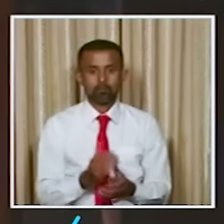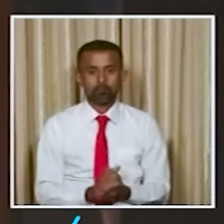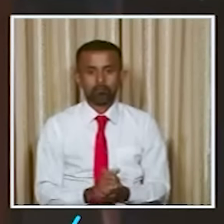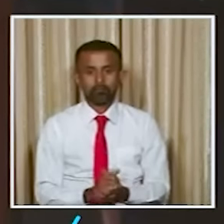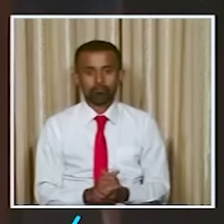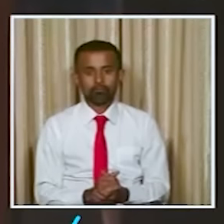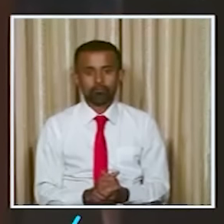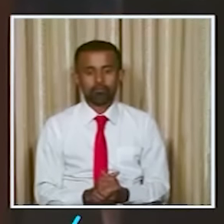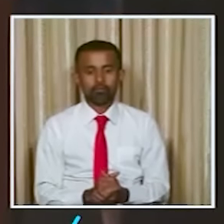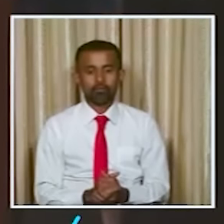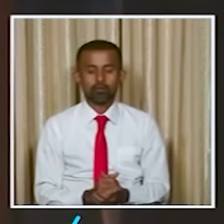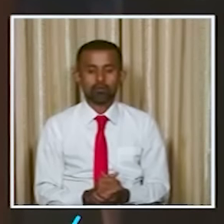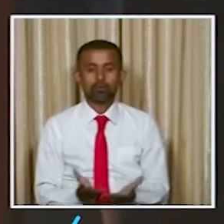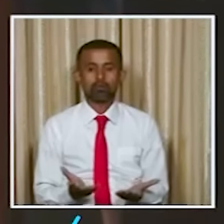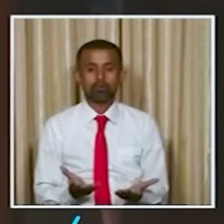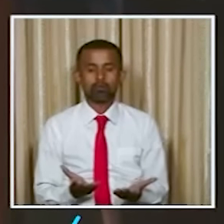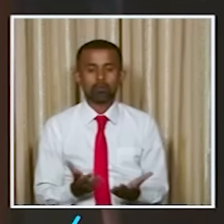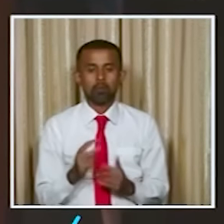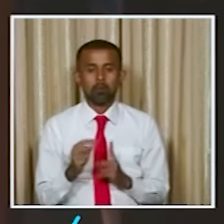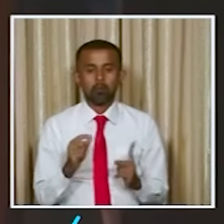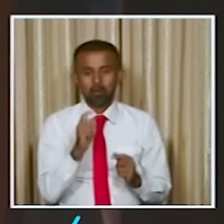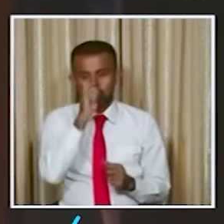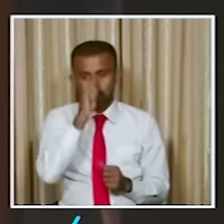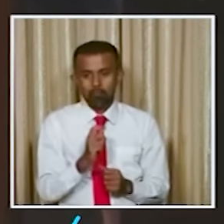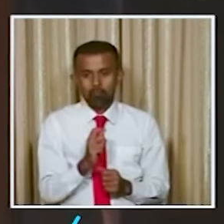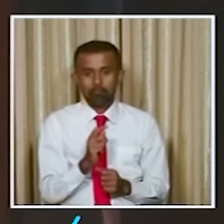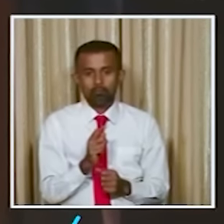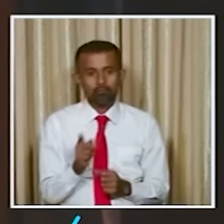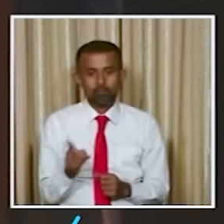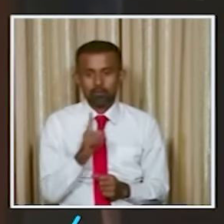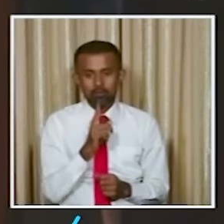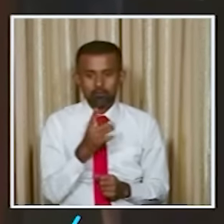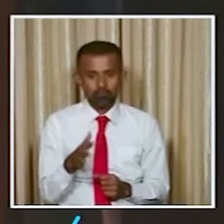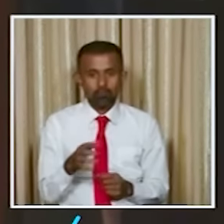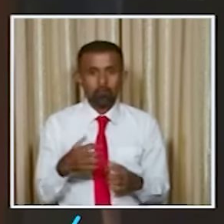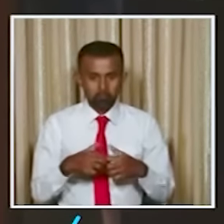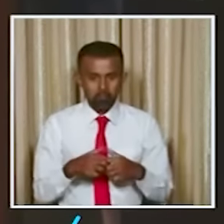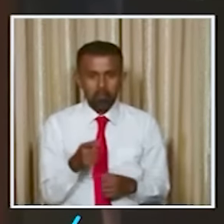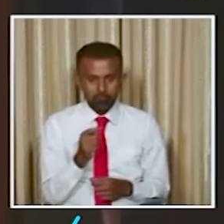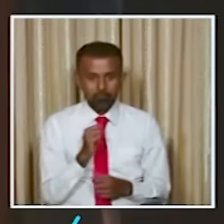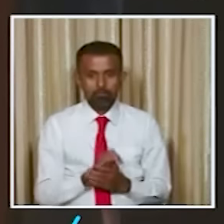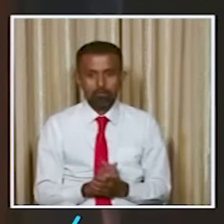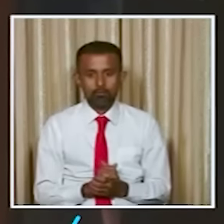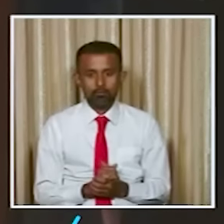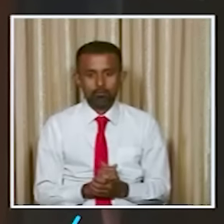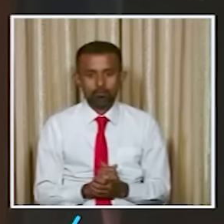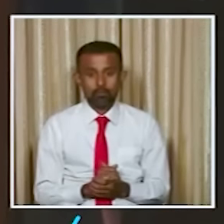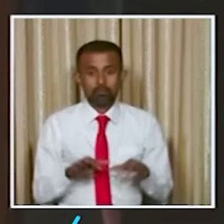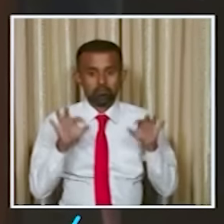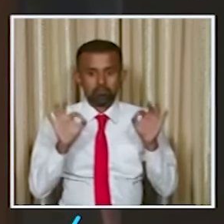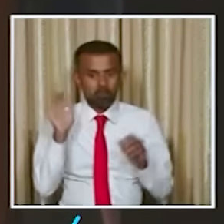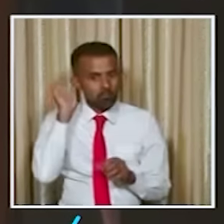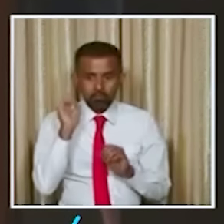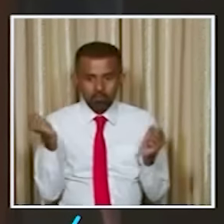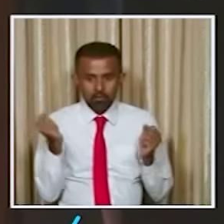ඉතින් ගරු මුලාසනාරූඪ ගරු මන්ත්‍රීතුමනි, ඒක ඉතාම ගැටලුකාරී තත්ත්වයක්. ඕක ඒක හරියට ඇහුන් නැත්තම් මං